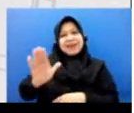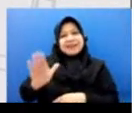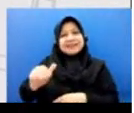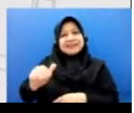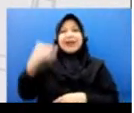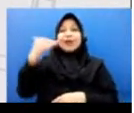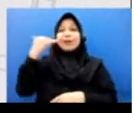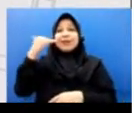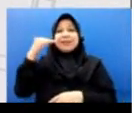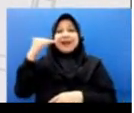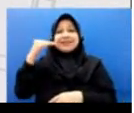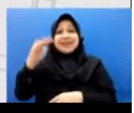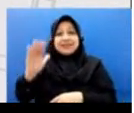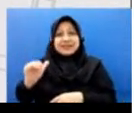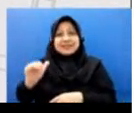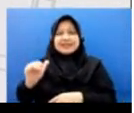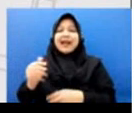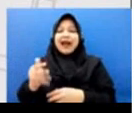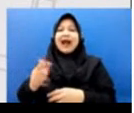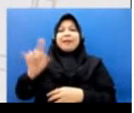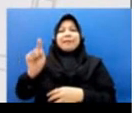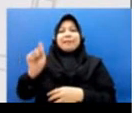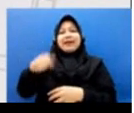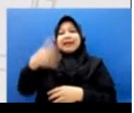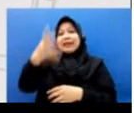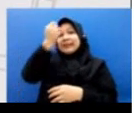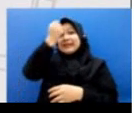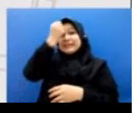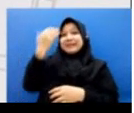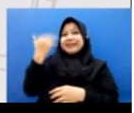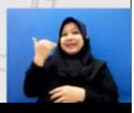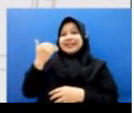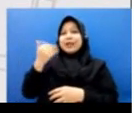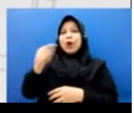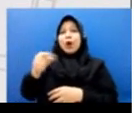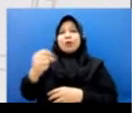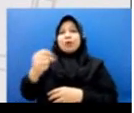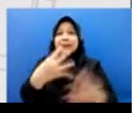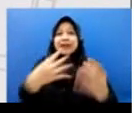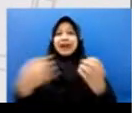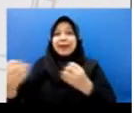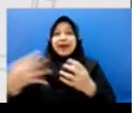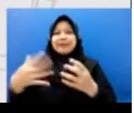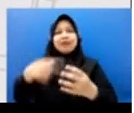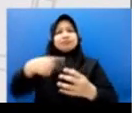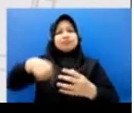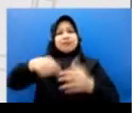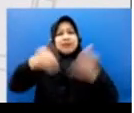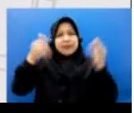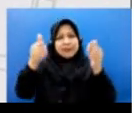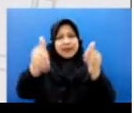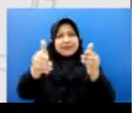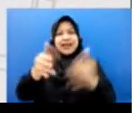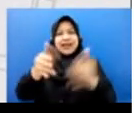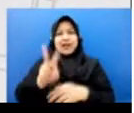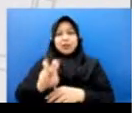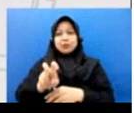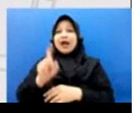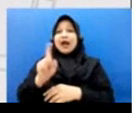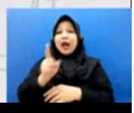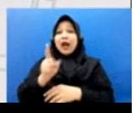tadi. Pendapat mereka, kita berikan perhatian. Kalau misalnya Bapak dan Ibu mau menggunakan media sosial, monggo.